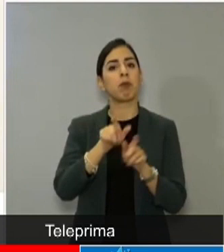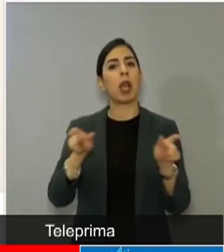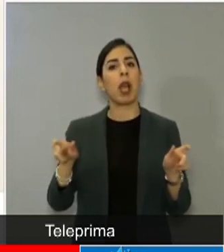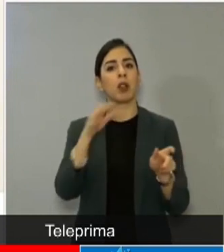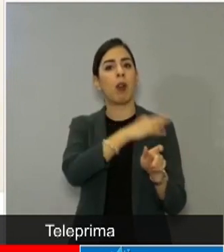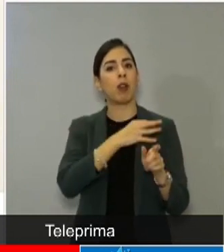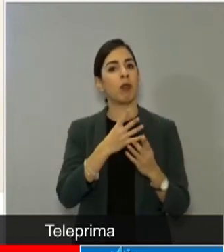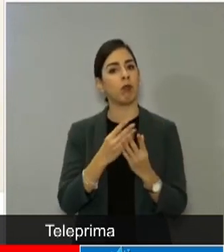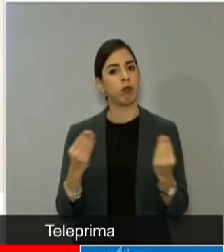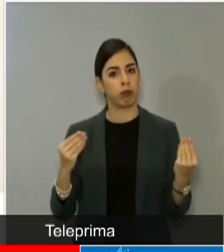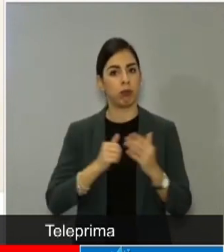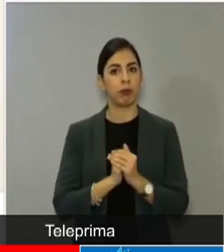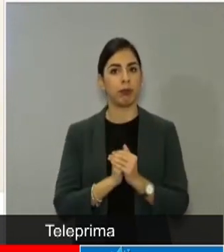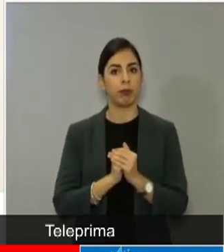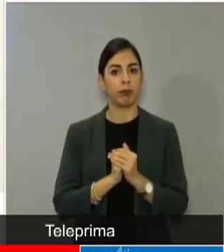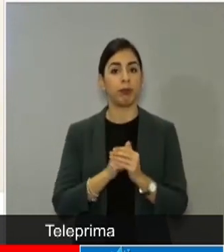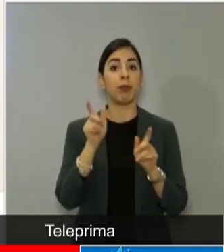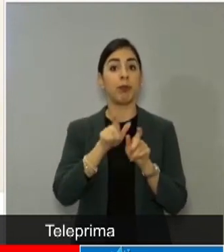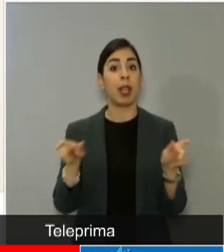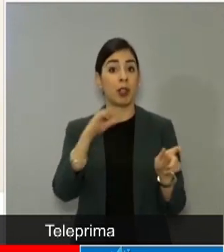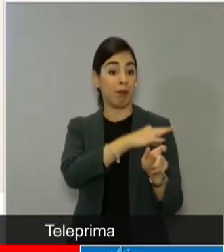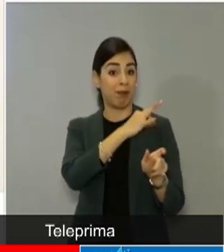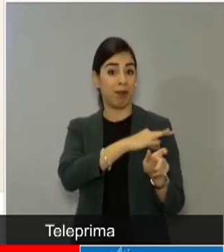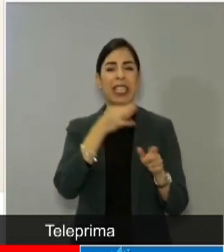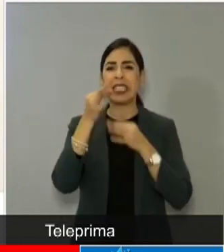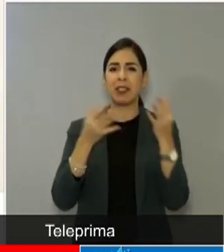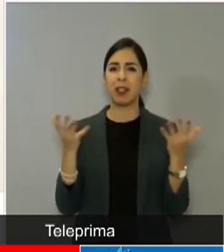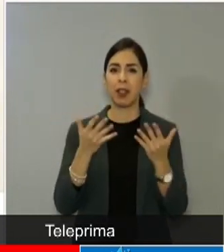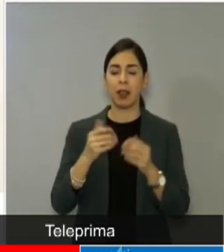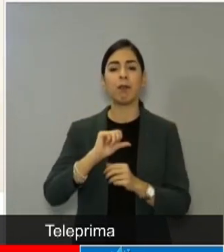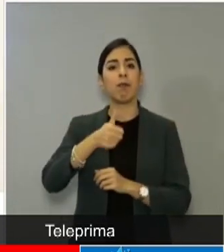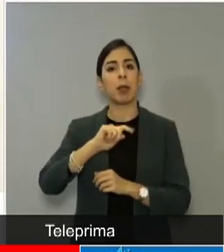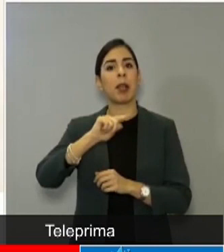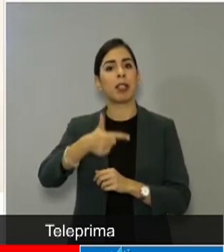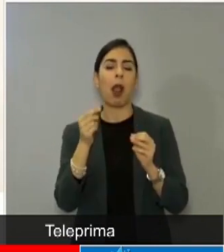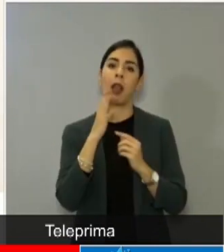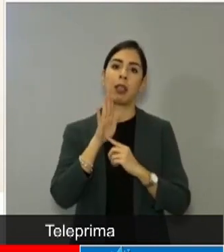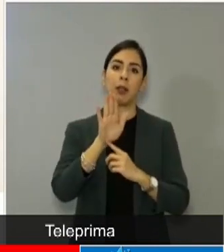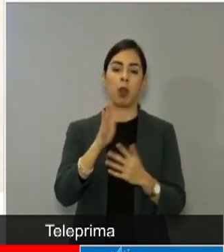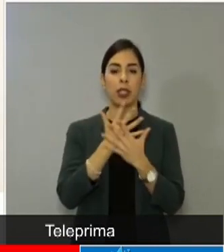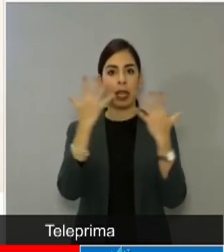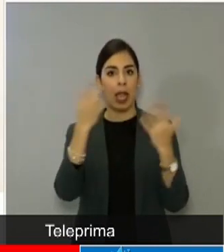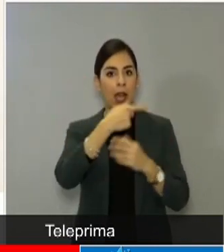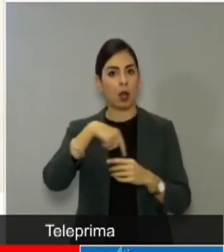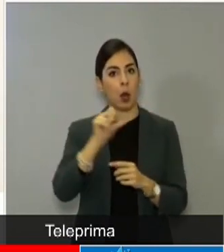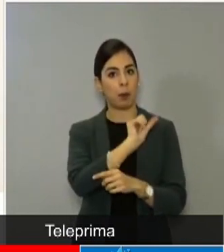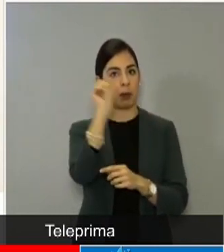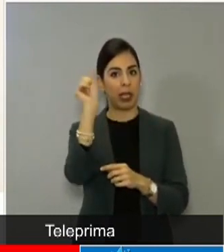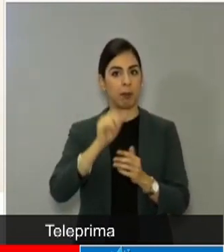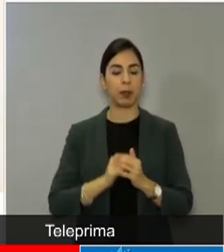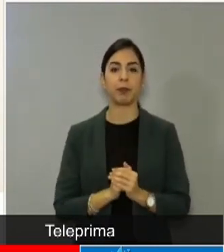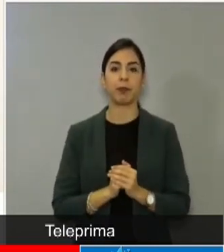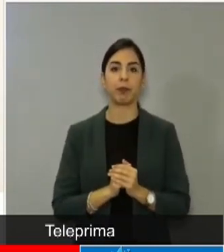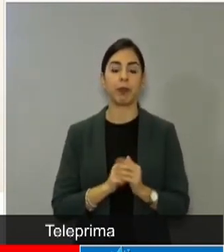si intendono le persone a cui è stata somministrata sia la prima che la seconda dose. Fino a ieri sera in Italia